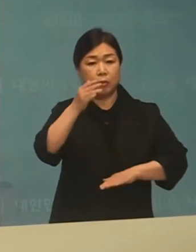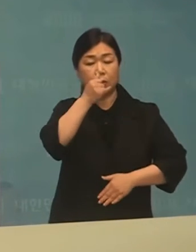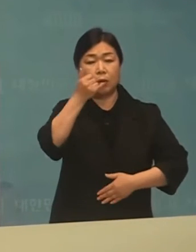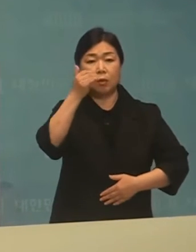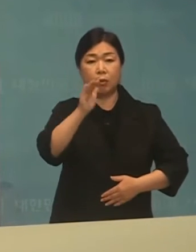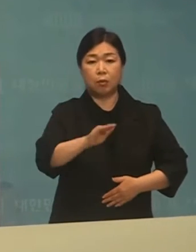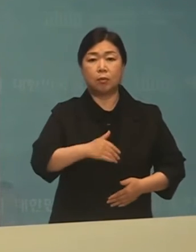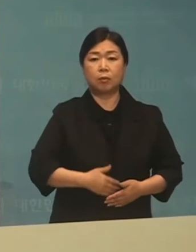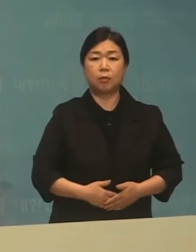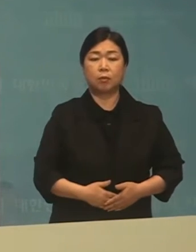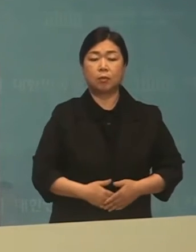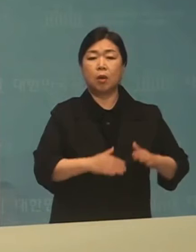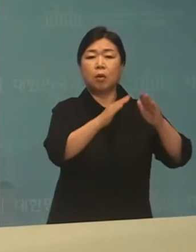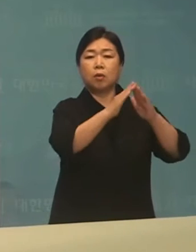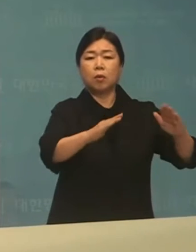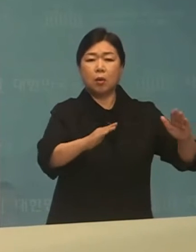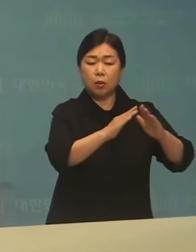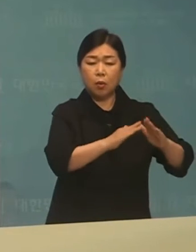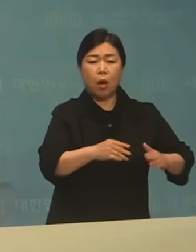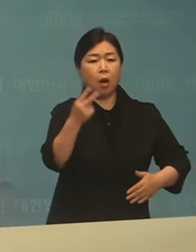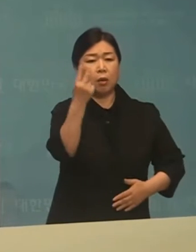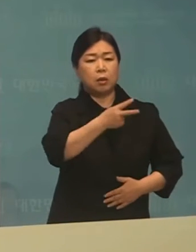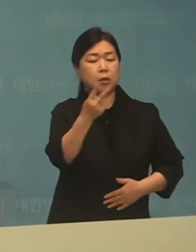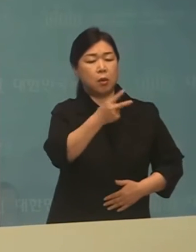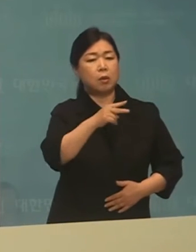반하여 호남에는